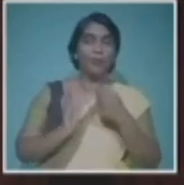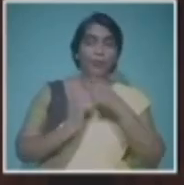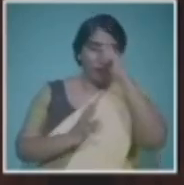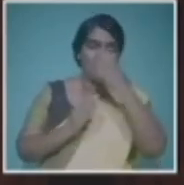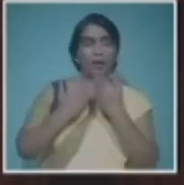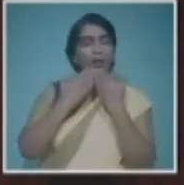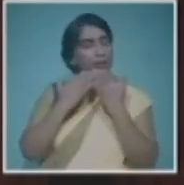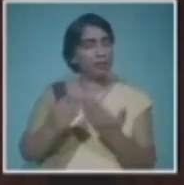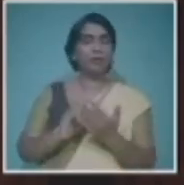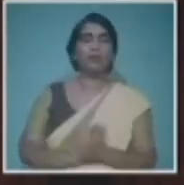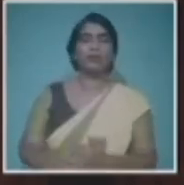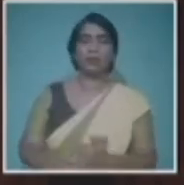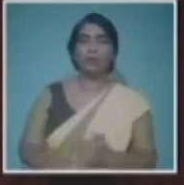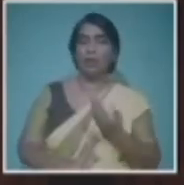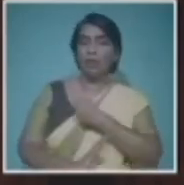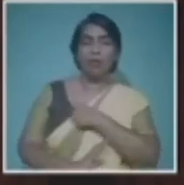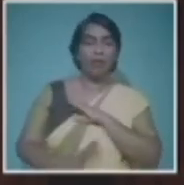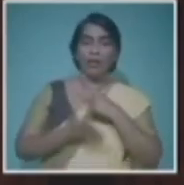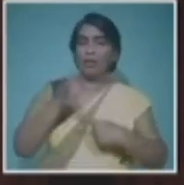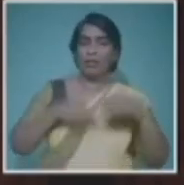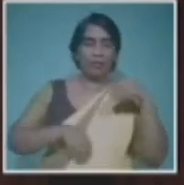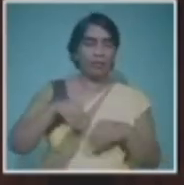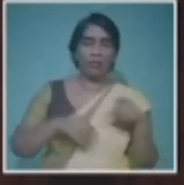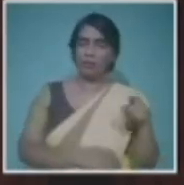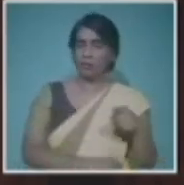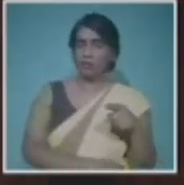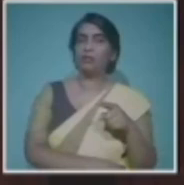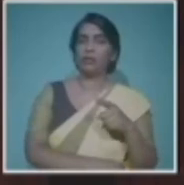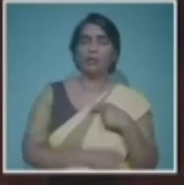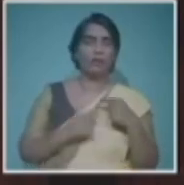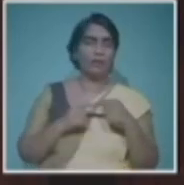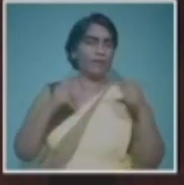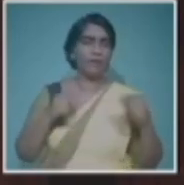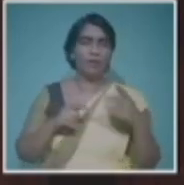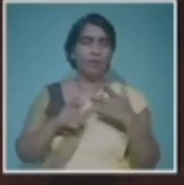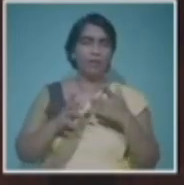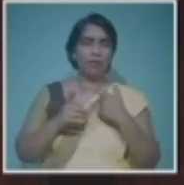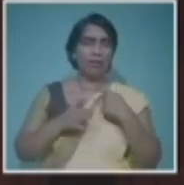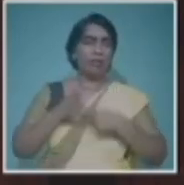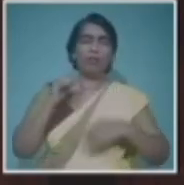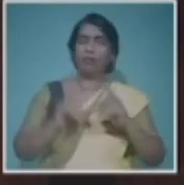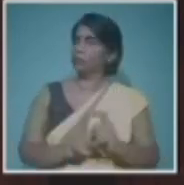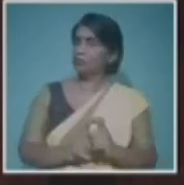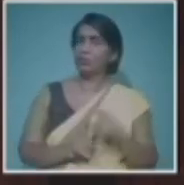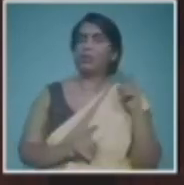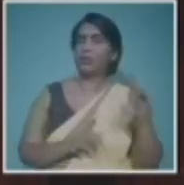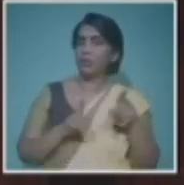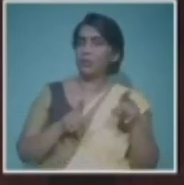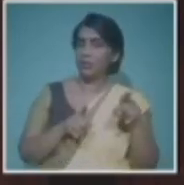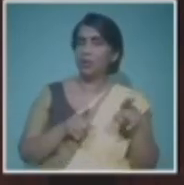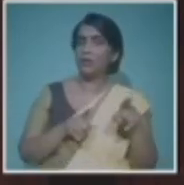මැතිතුමාට ස්තුතිය පුද ගන්නවා සමිත හාමුදුරුවන්ගේ දේශපාලනයෙන්ම වාමාංශික රැඩිකල් දේශපාලනයක්